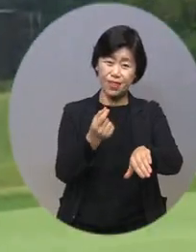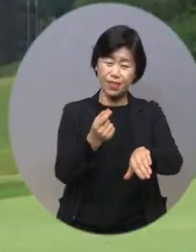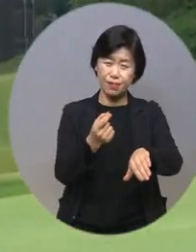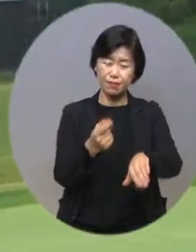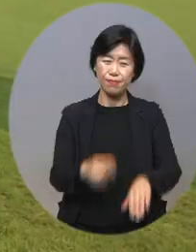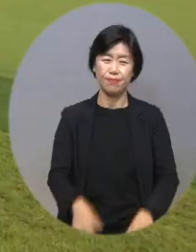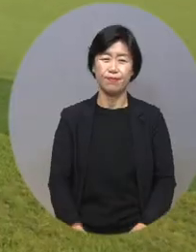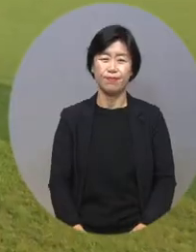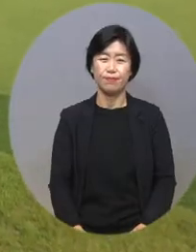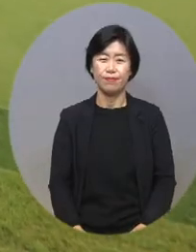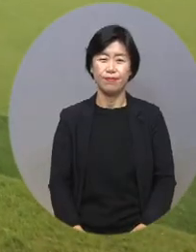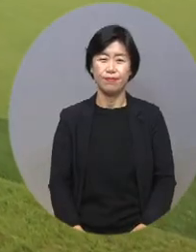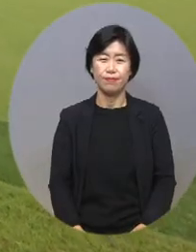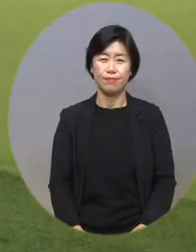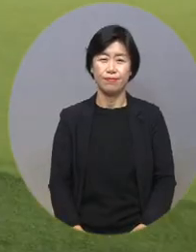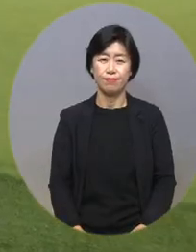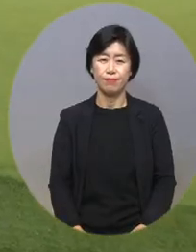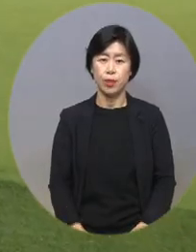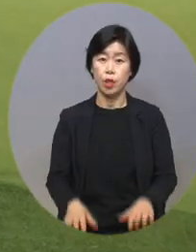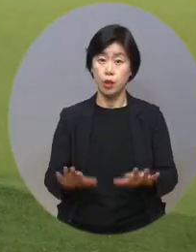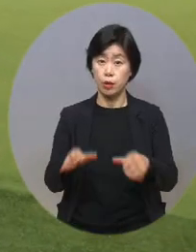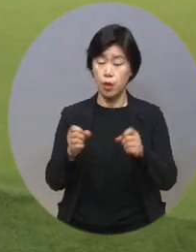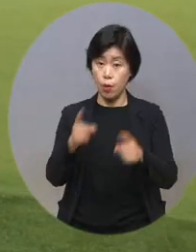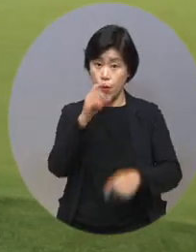가지? 오빠, 붙이면 이길 수 있다.